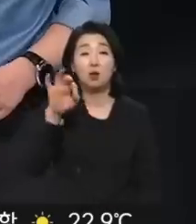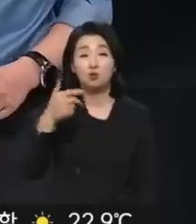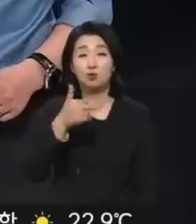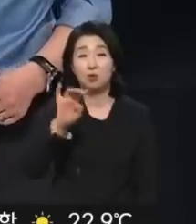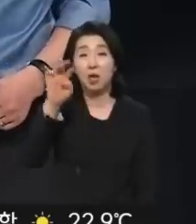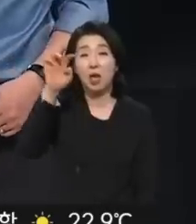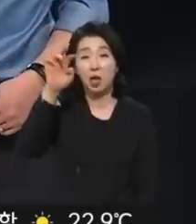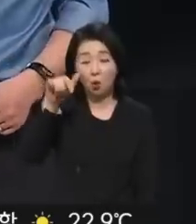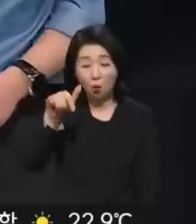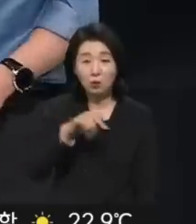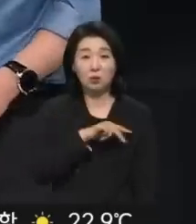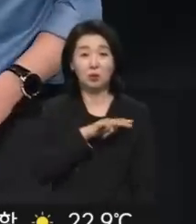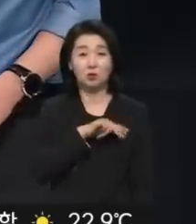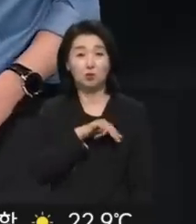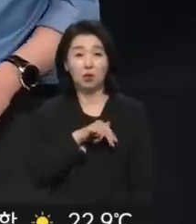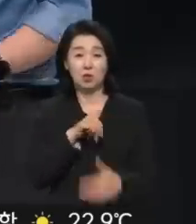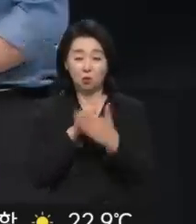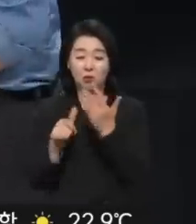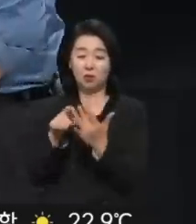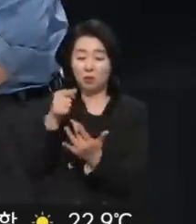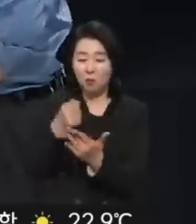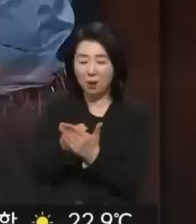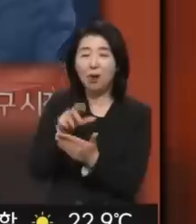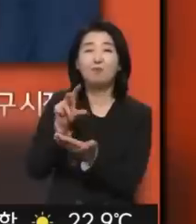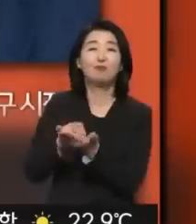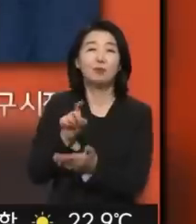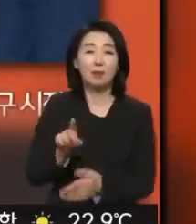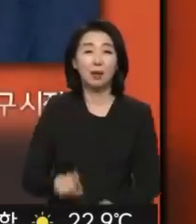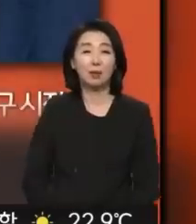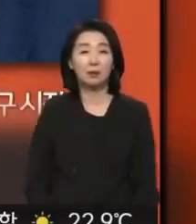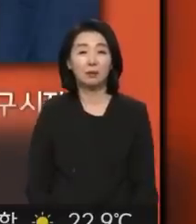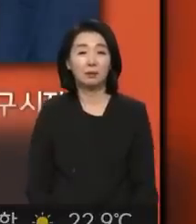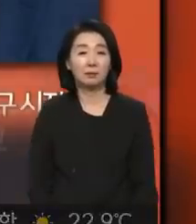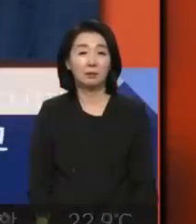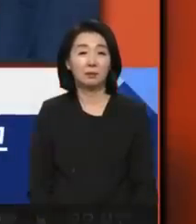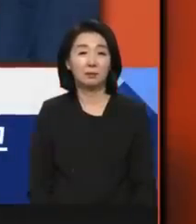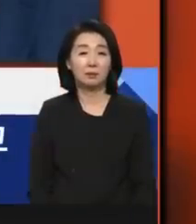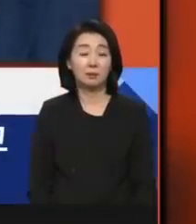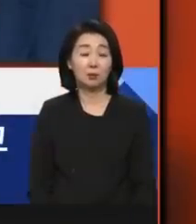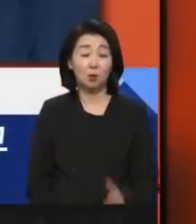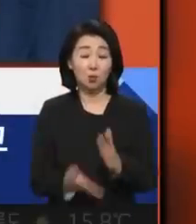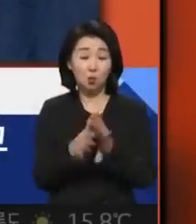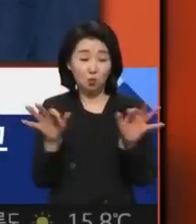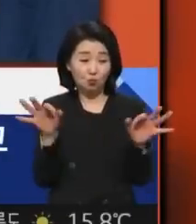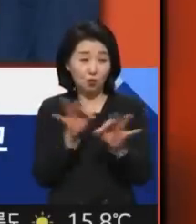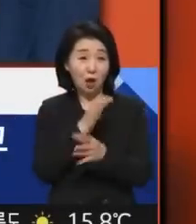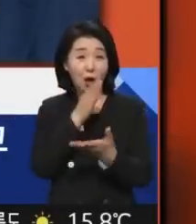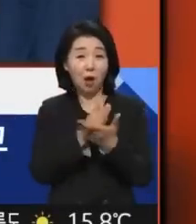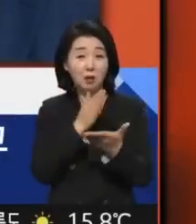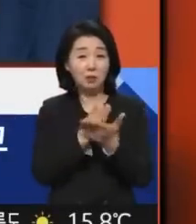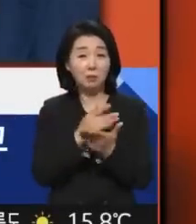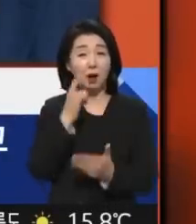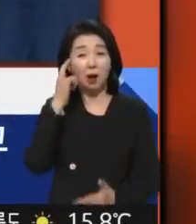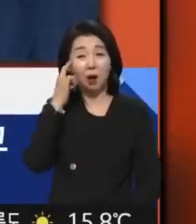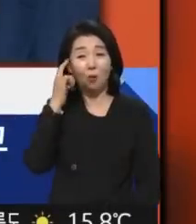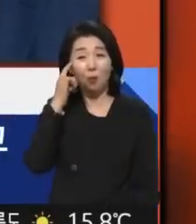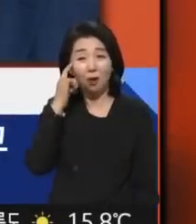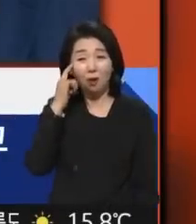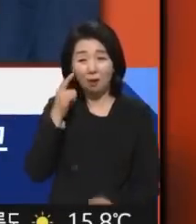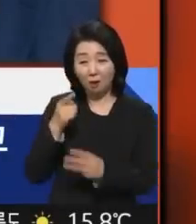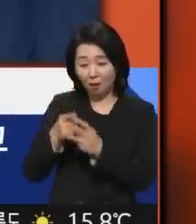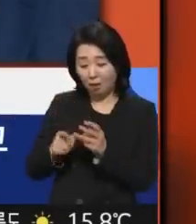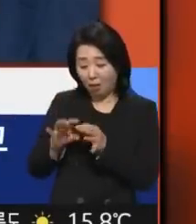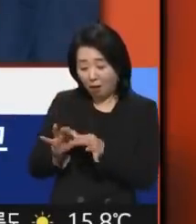점을 은근히 꼬집기도 했는데요. 물갈이 공천은 못하게 하고 구태 인사들하고 같이